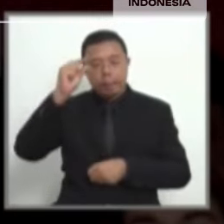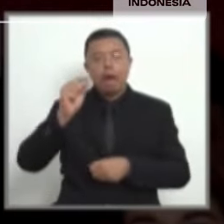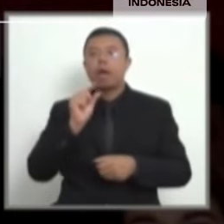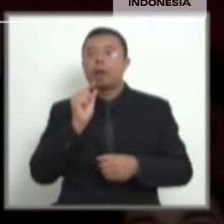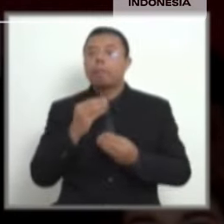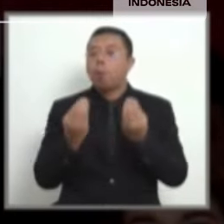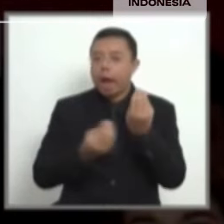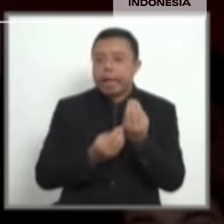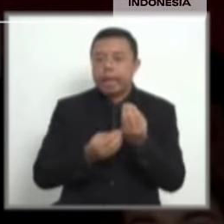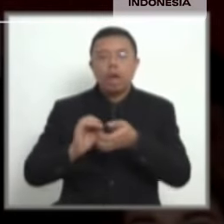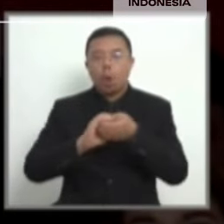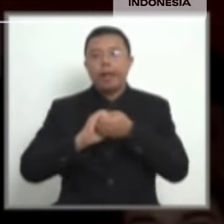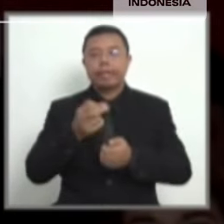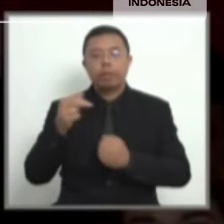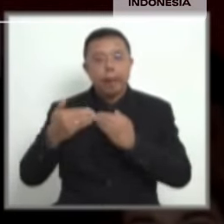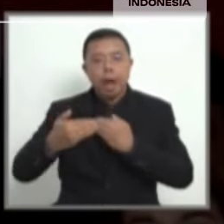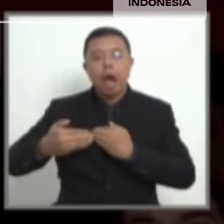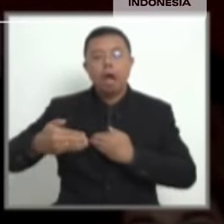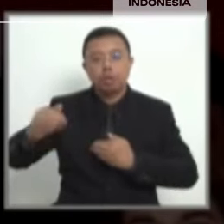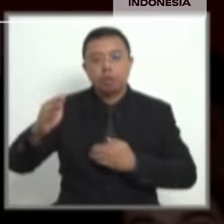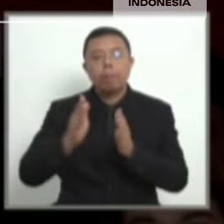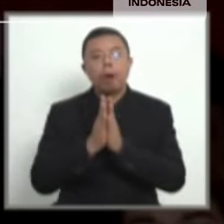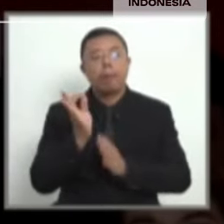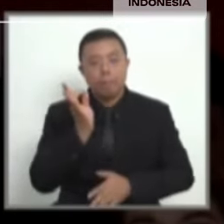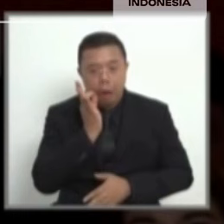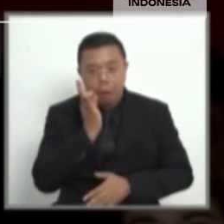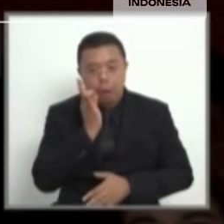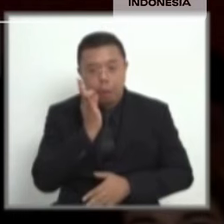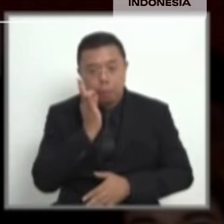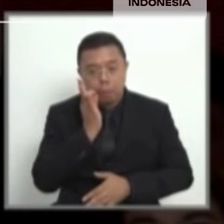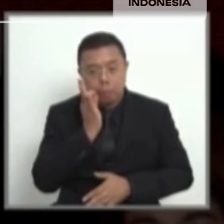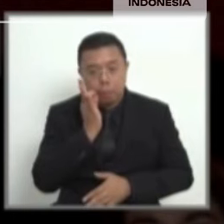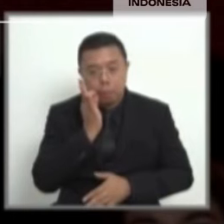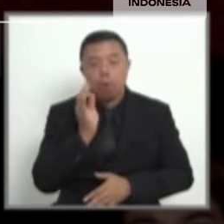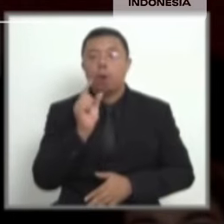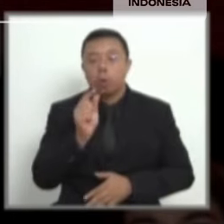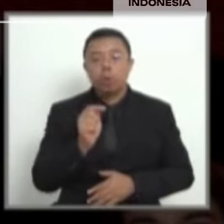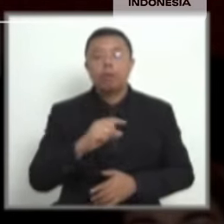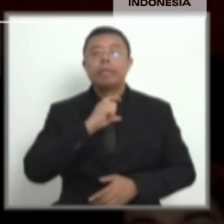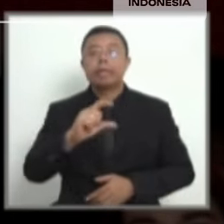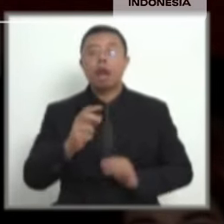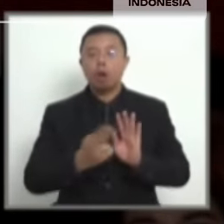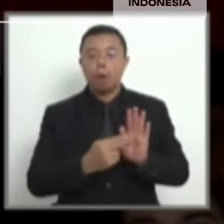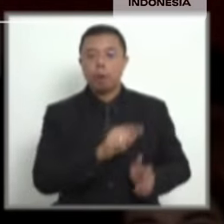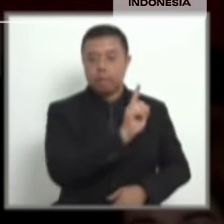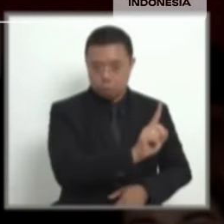atas nama koalisi industri maju minta maaf kepada paslon